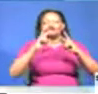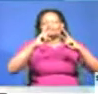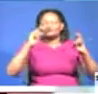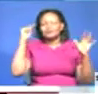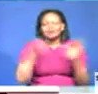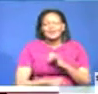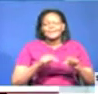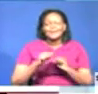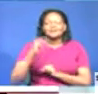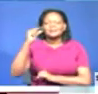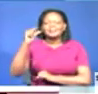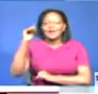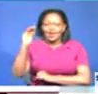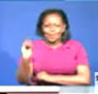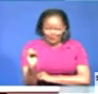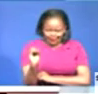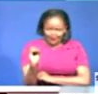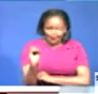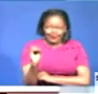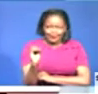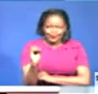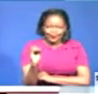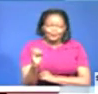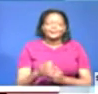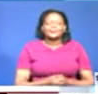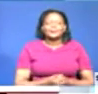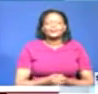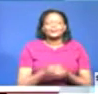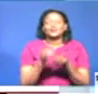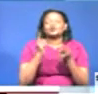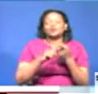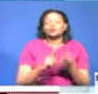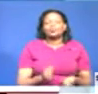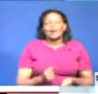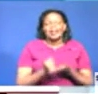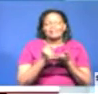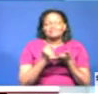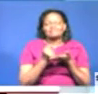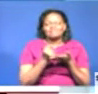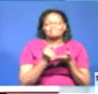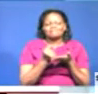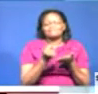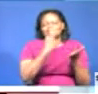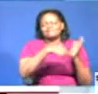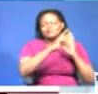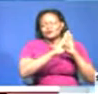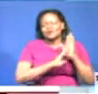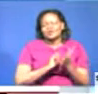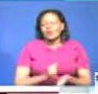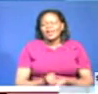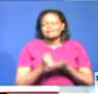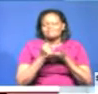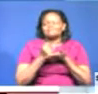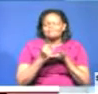na vyakula vilivyoimarishwa kisayansi almaarufu GMO ili kuwezesha kuratibiwa kwa kanuni zitakazoongoza kujumuishwa kwa